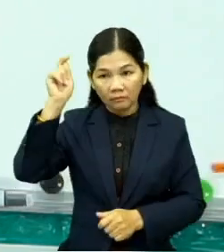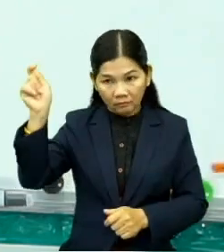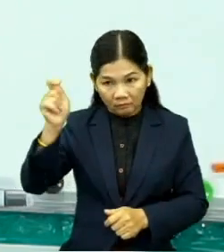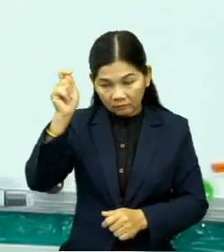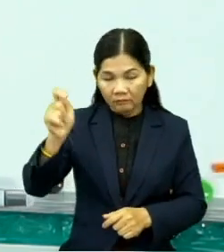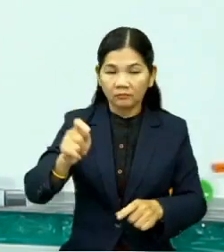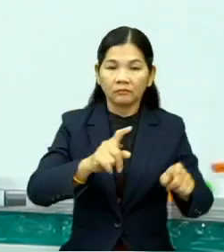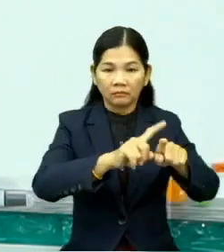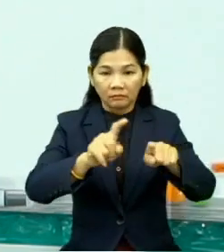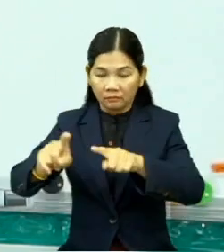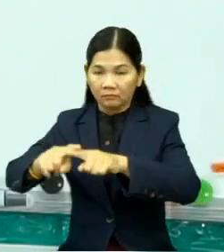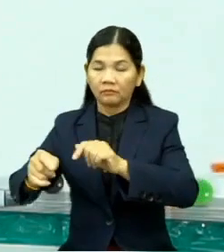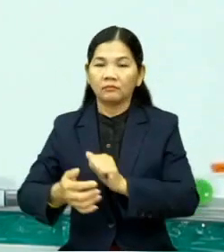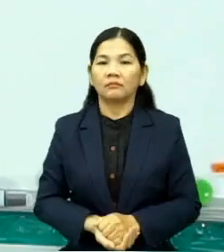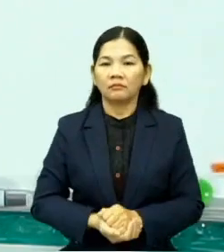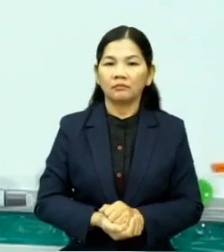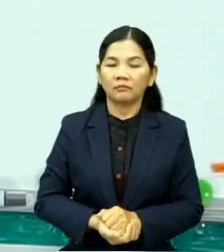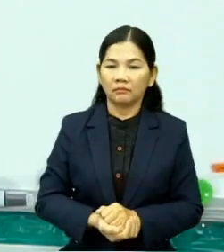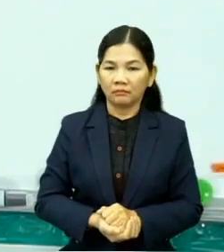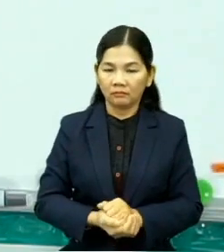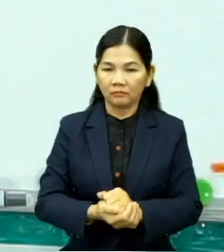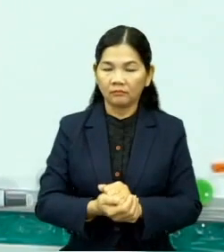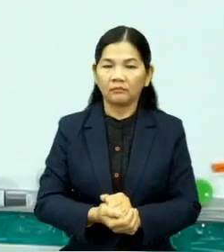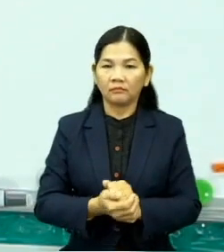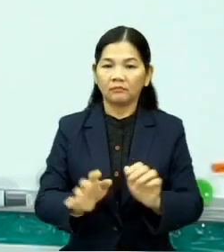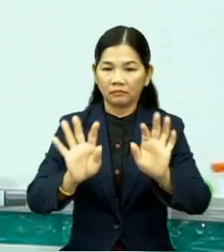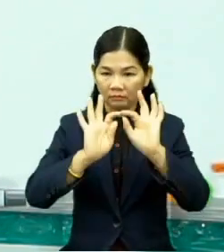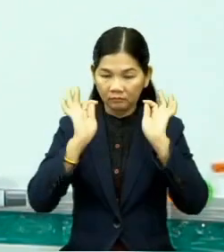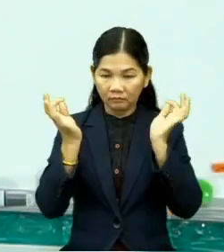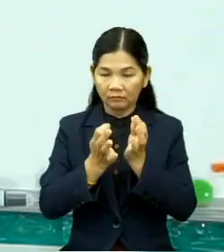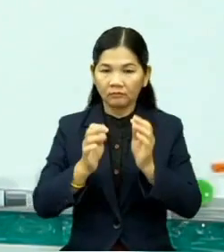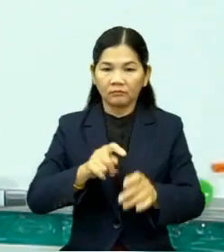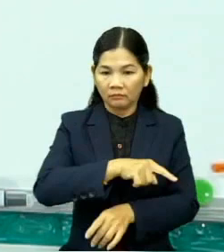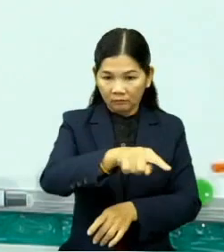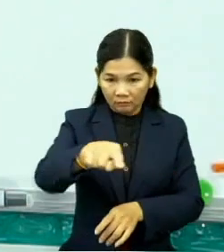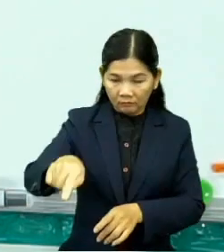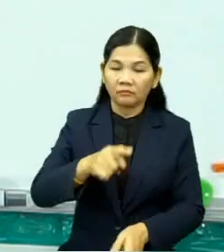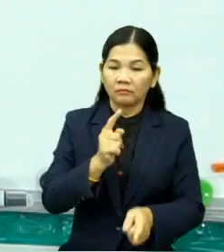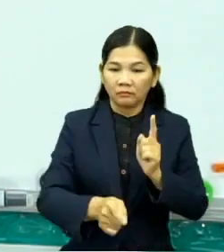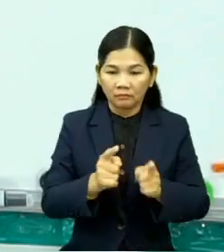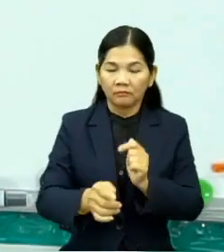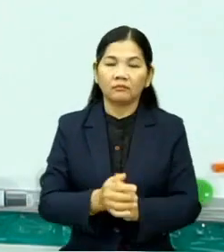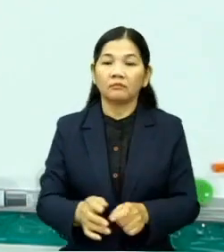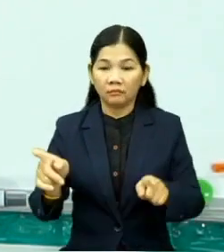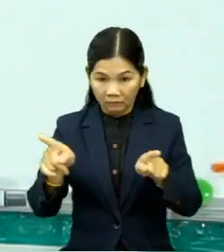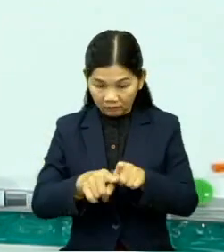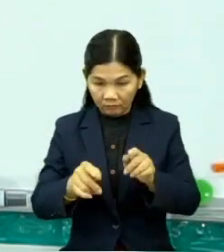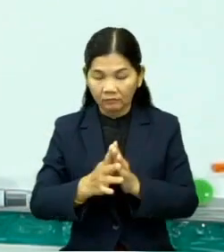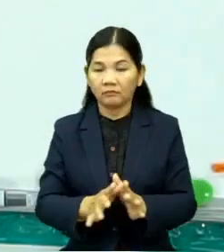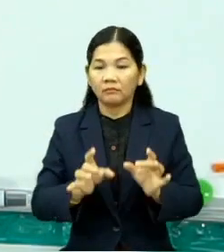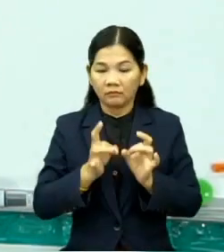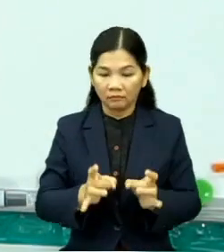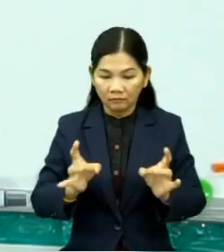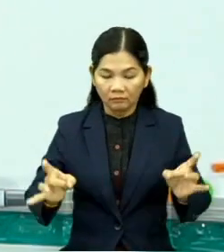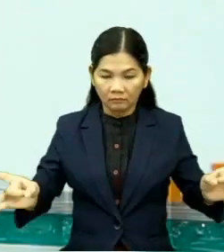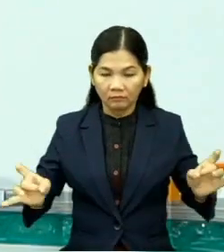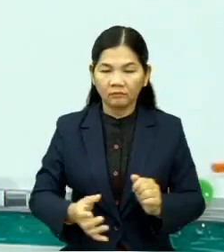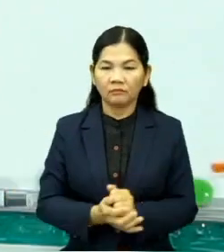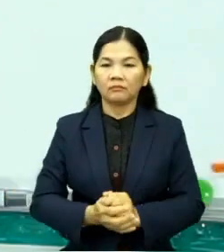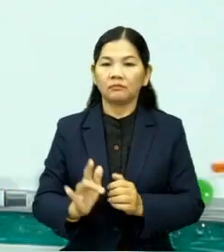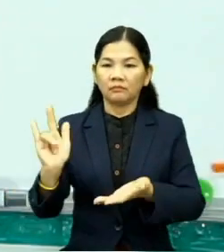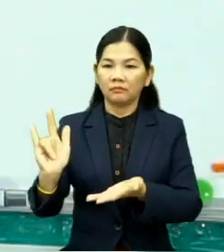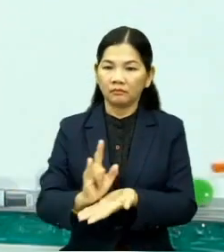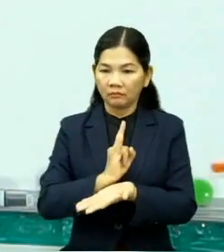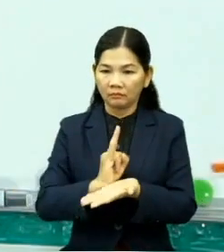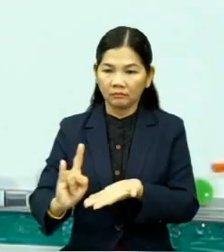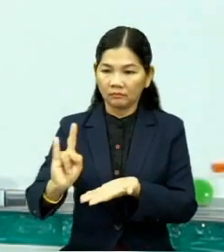ងផ្សេងទៅតាមវង្សប្រគំដូចជាពិណពាទ្យម